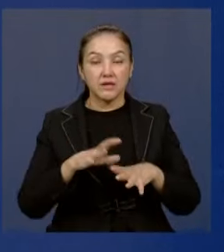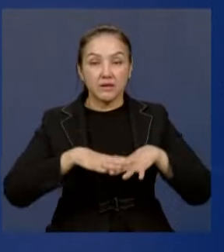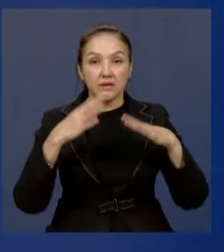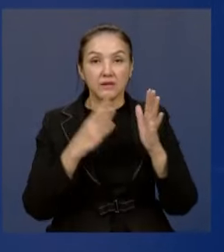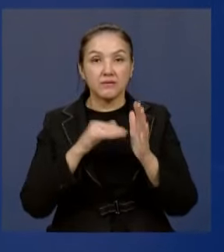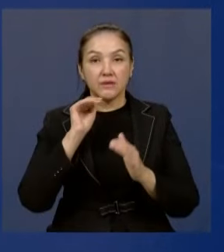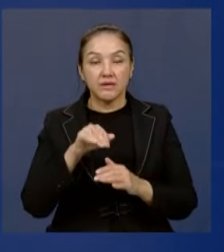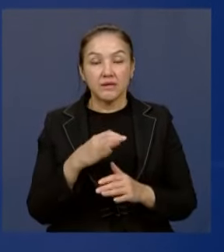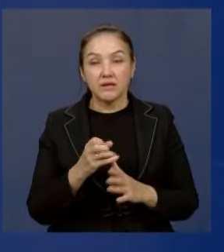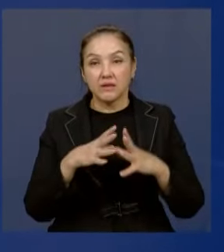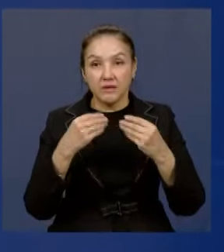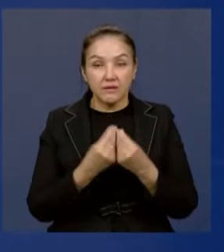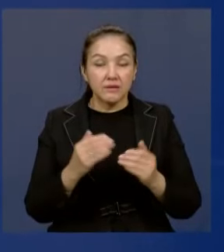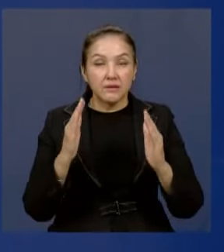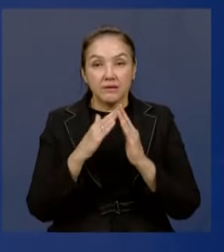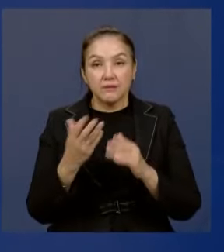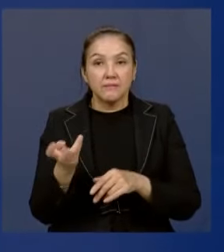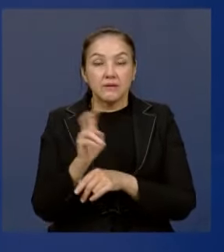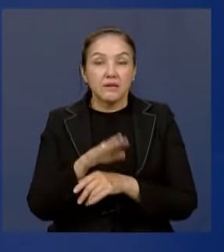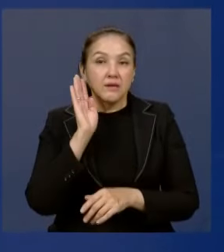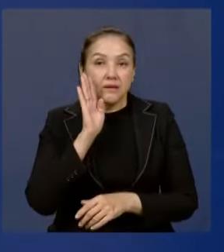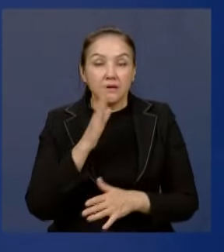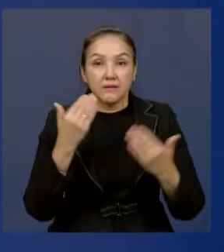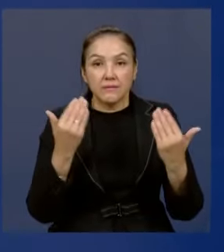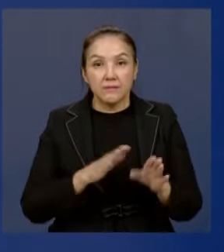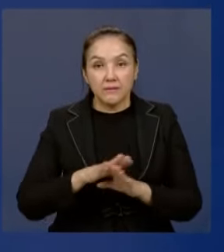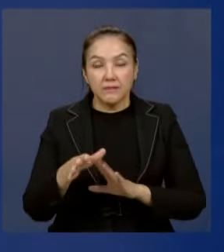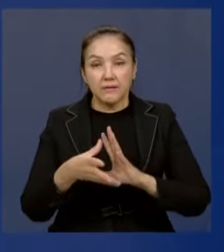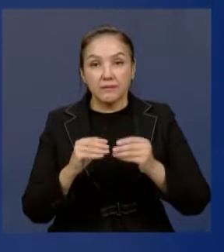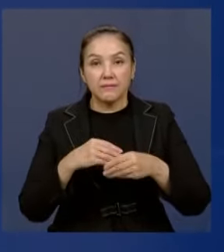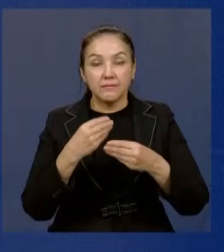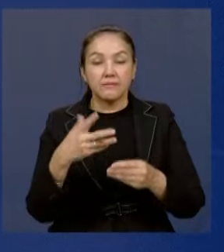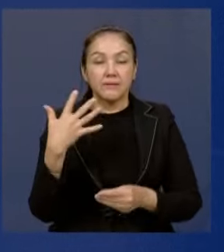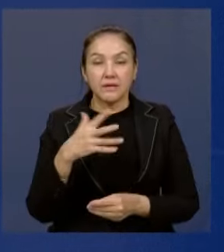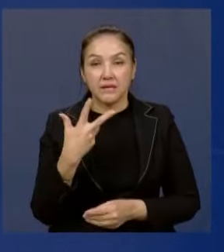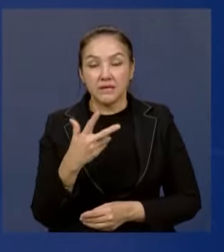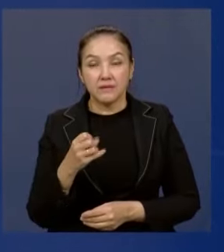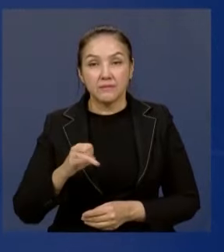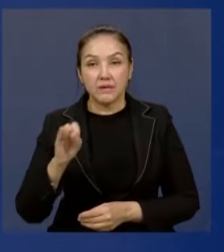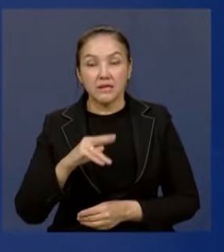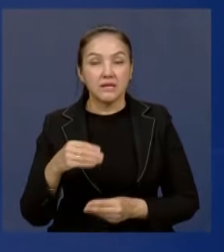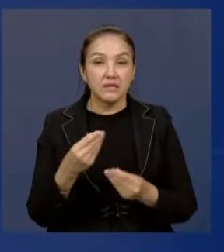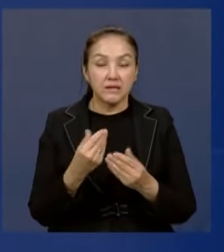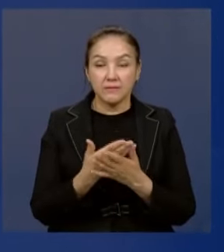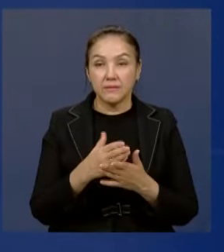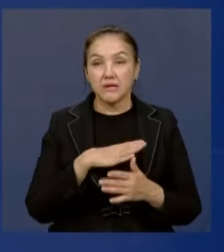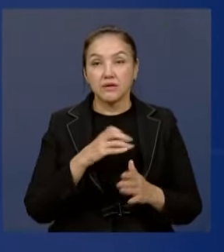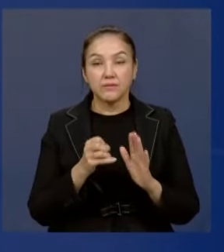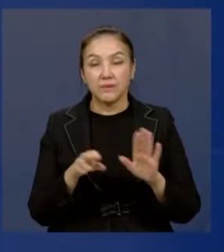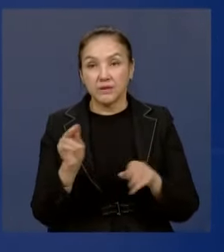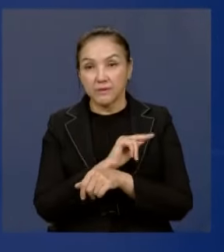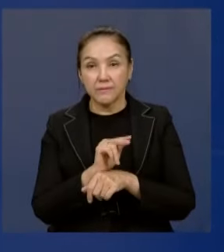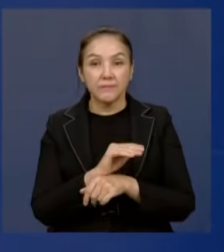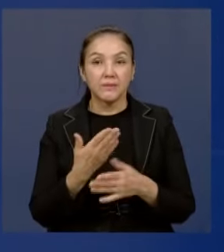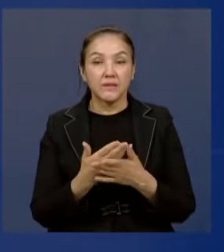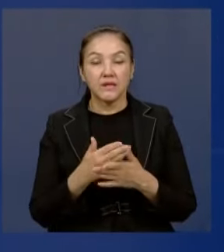9000 семей в дом которых поступила вода всего было выделено 53,5 млрд тенге это компенсация за ремонт и